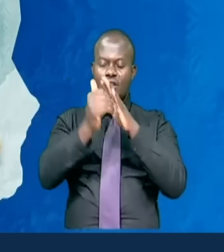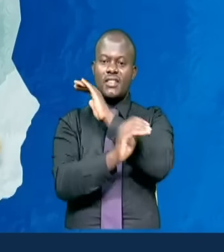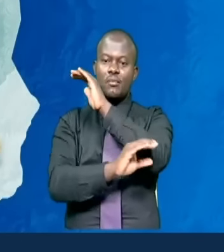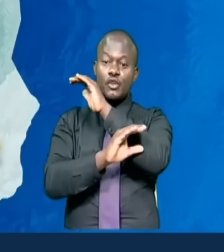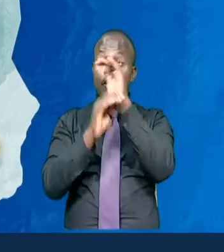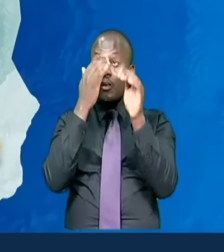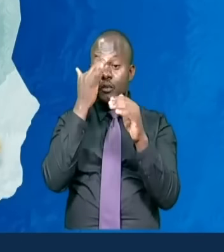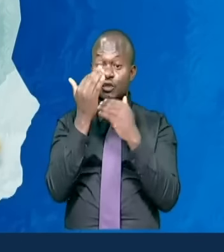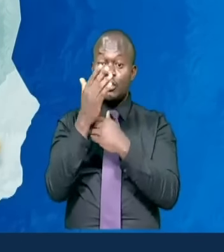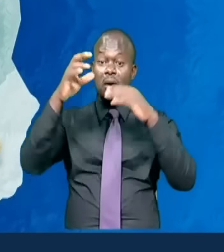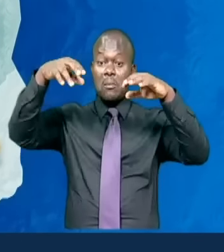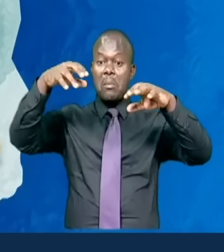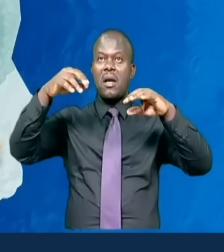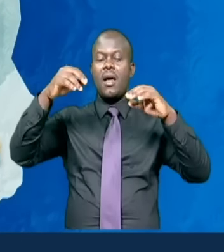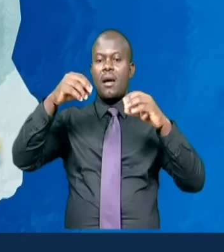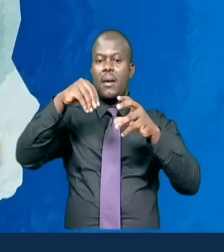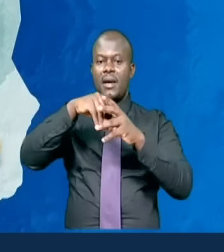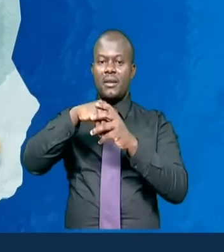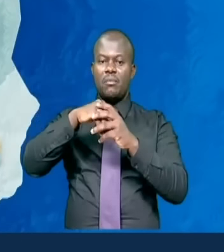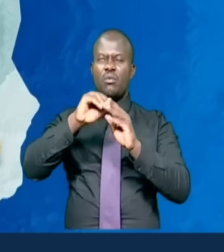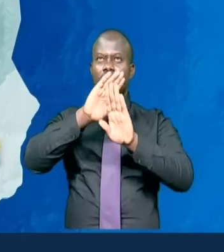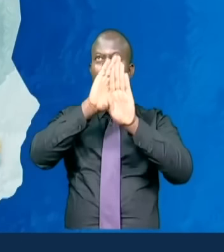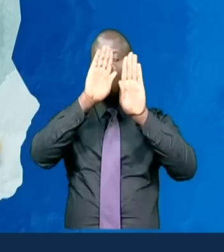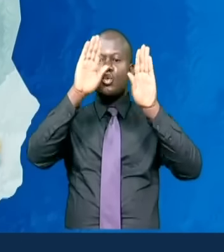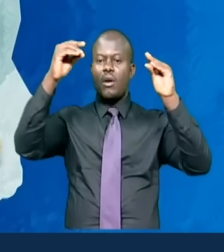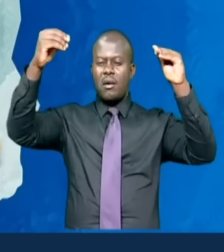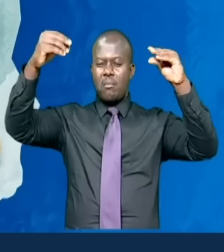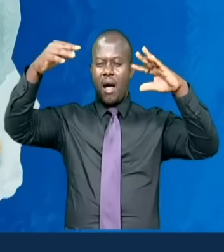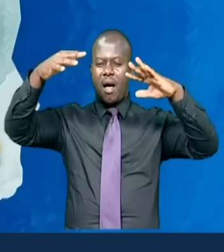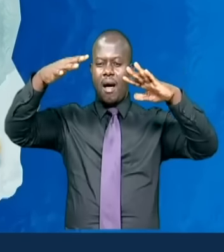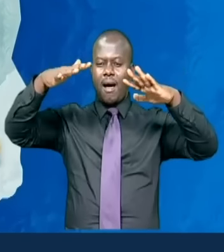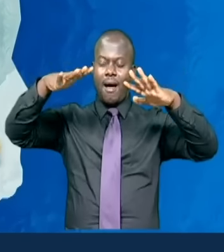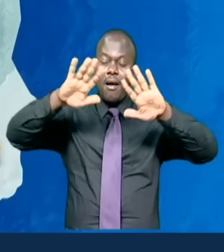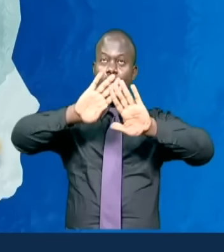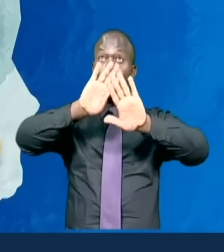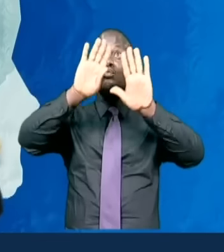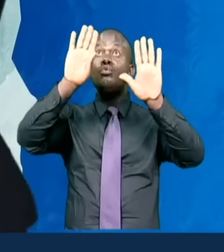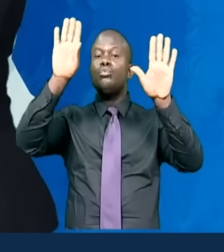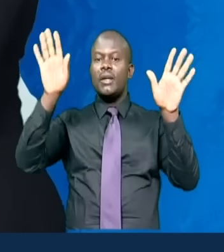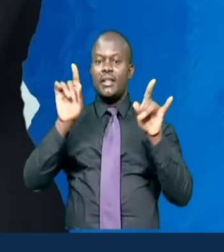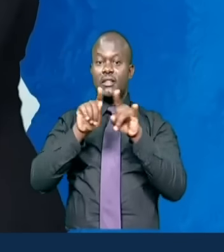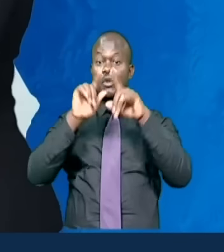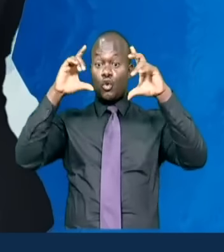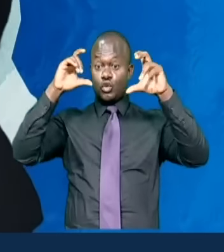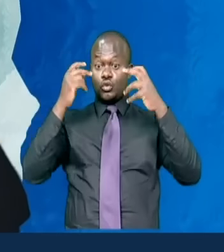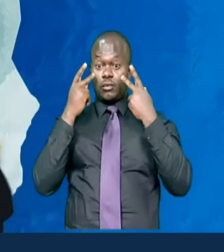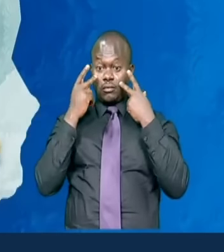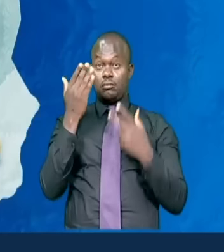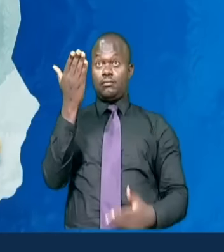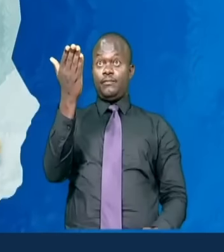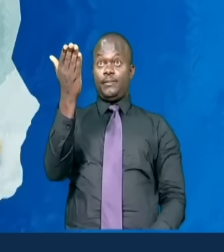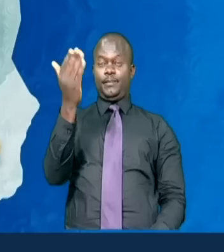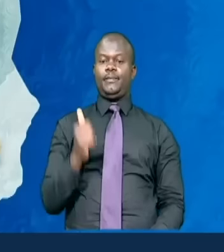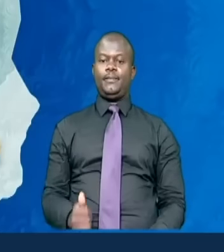cyacu hateganyijwemo ibihe by'umucyo mu masaha ya mu gitondo nk'uko ino shusho irimo